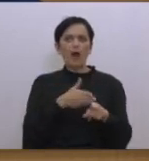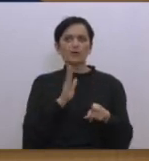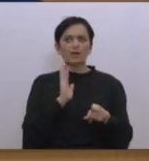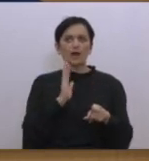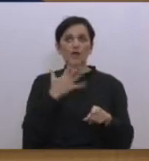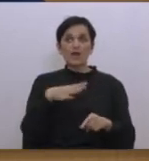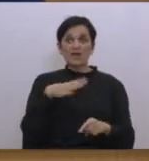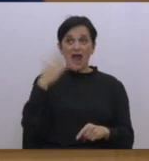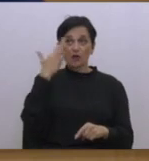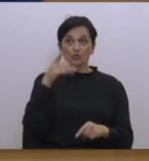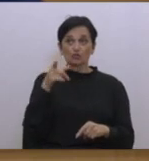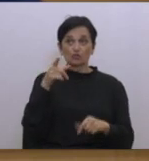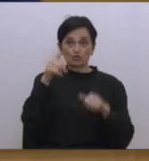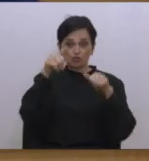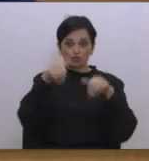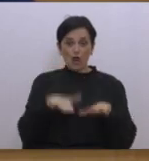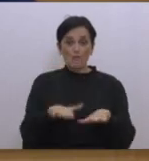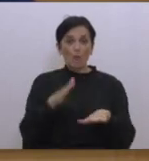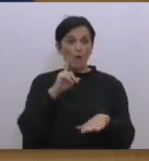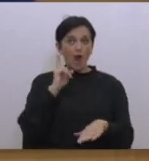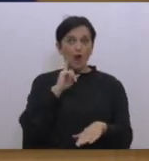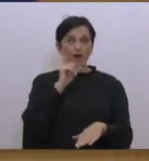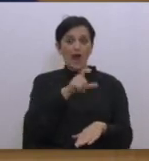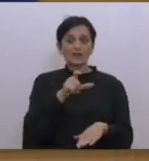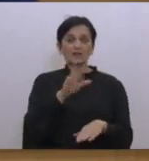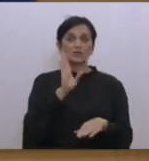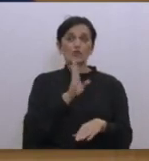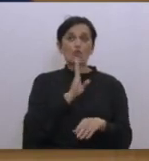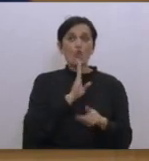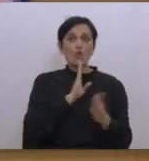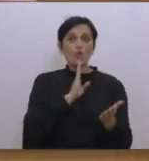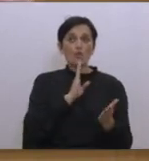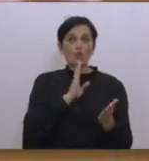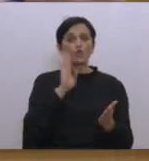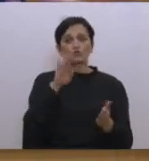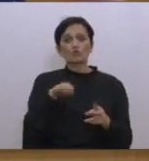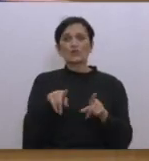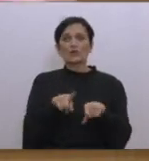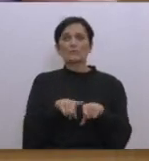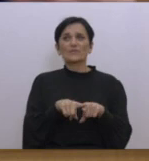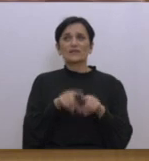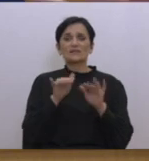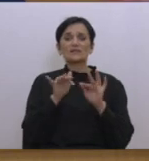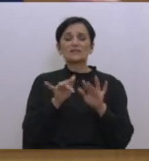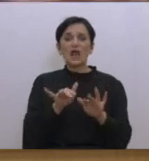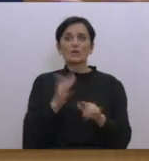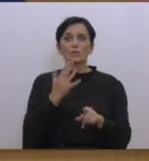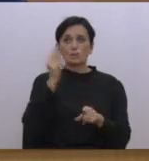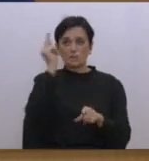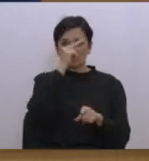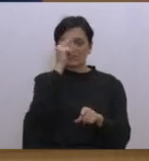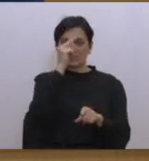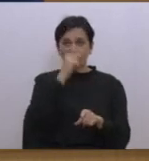თუ ქართული ოცნება ჩამოყალიბდა, რომ ახალგაზრდა ბიჭს გოგოს თუნდაც ასეთი ტიპის საქმიანობის, რომელიც